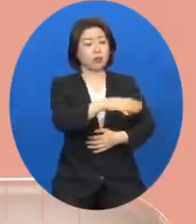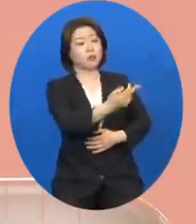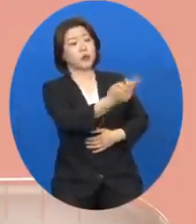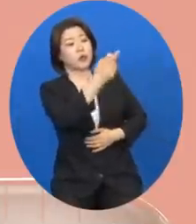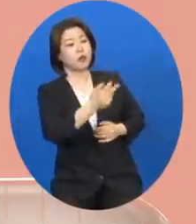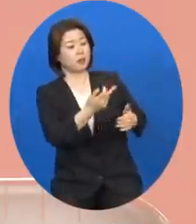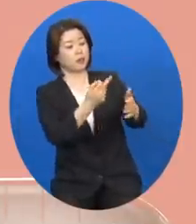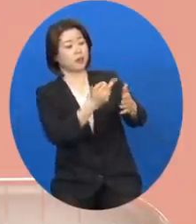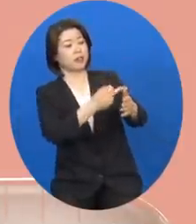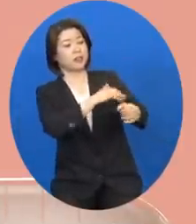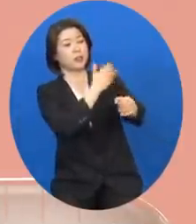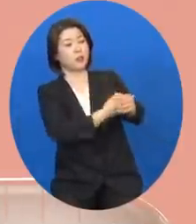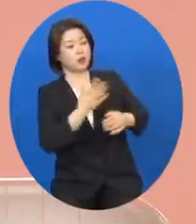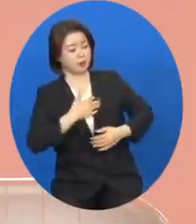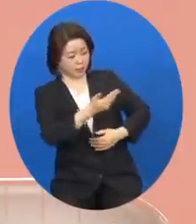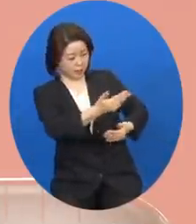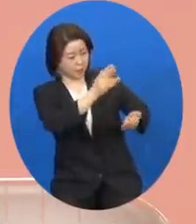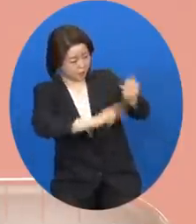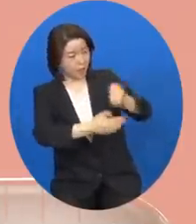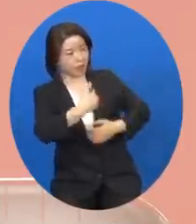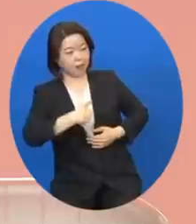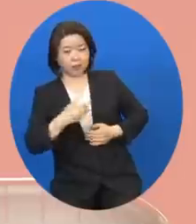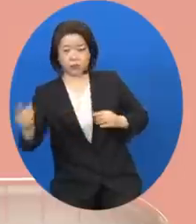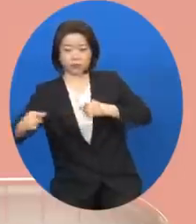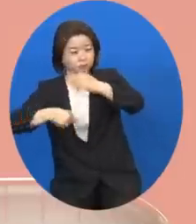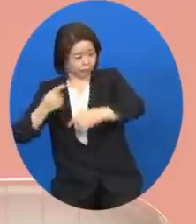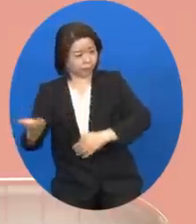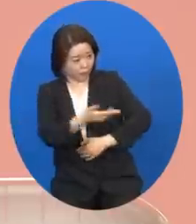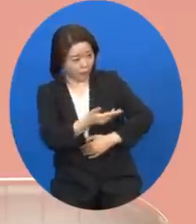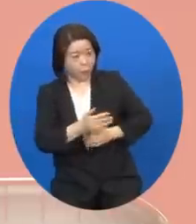팔아. 그럼 내가 줄게. 그래라.